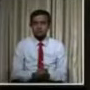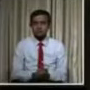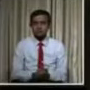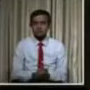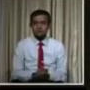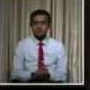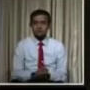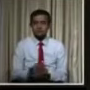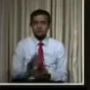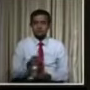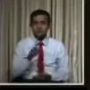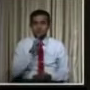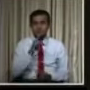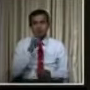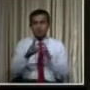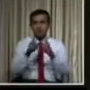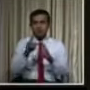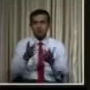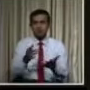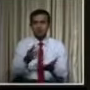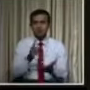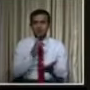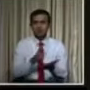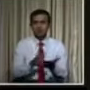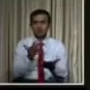පොයින්ට් ෆෝර් එකක් නෑ ඔබතුමායි කතා වෙන්නේ නෑ පොයින්ට් ෆෝර් එක